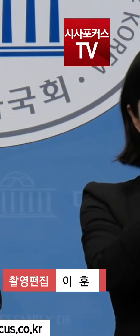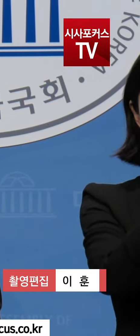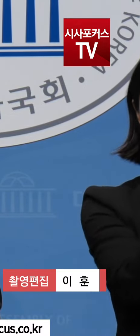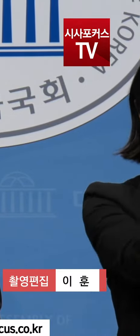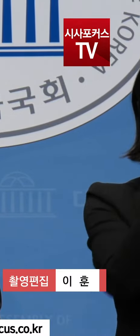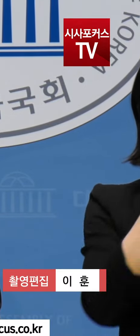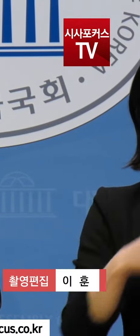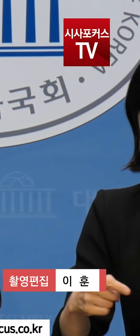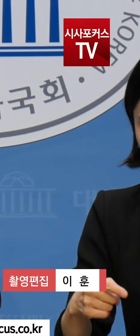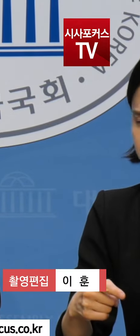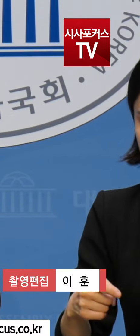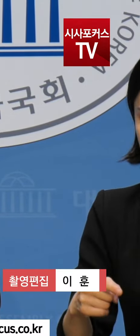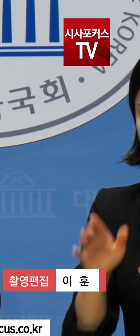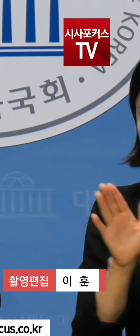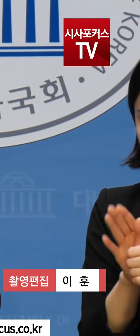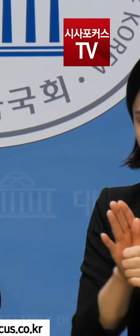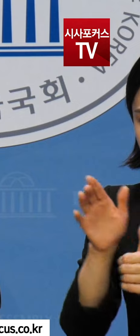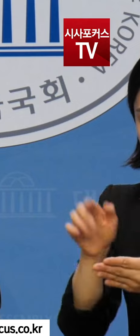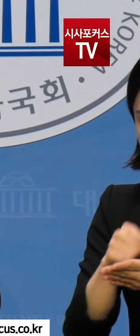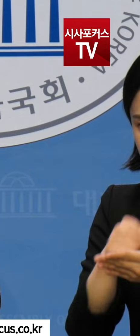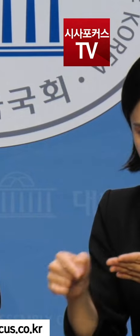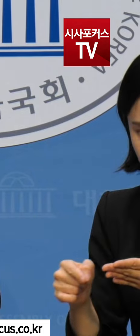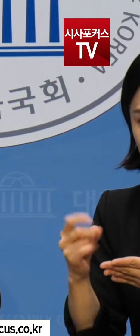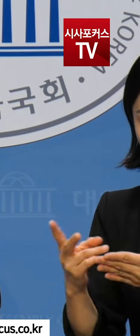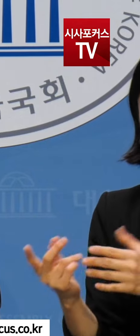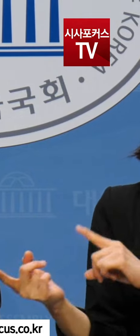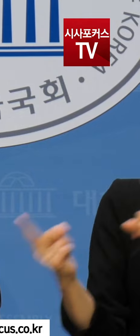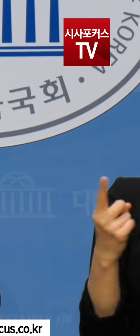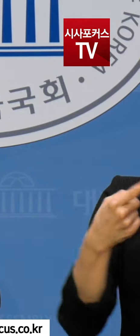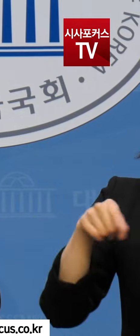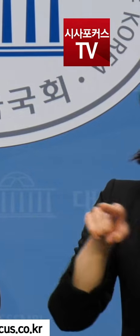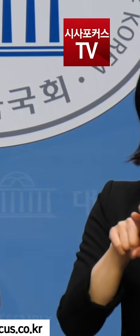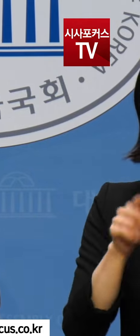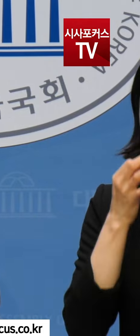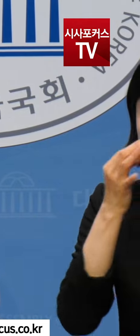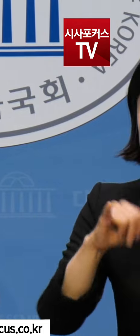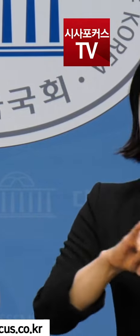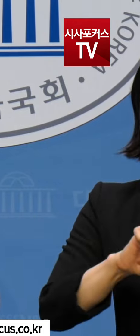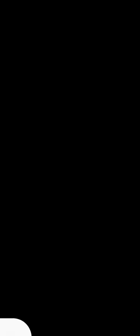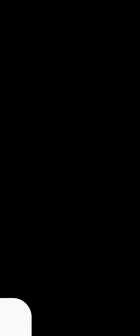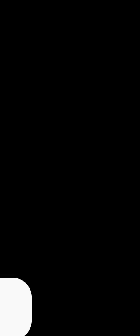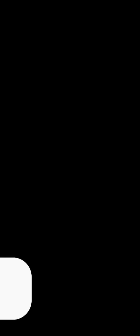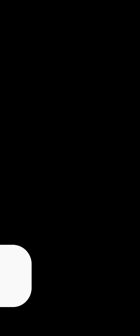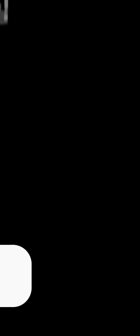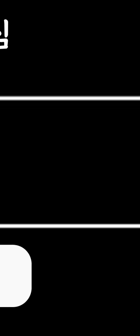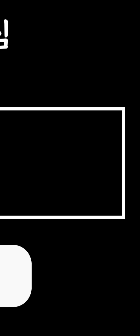수 있도록 정부를 감시하고 관련 정책 수립을 위해 최선을 다할 것이다.